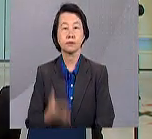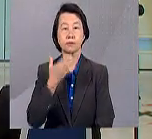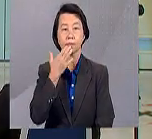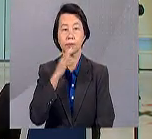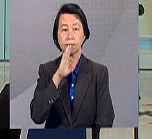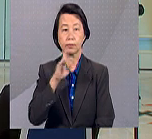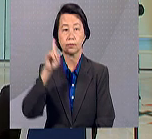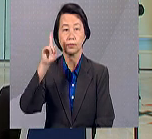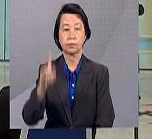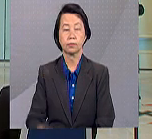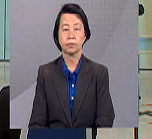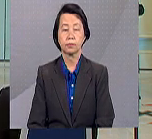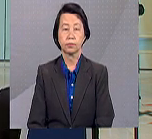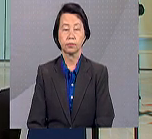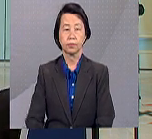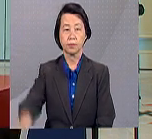Bismillahirrahmanirrahim.